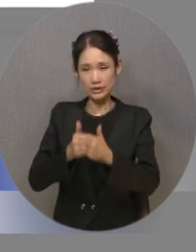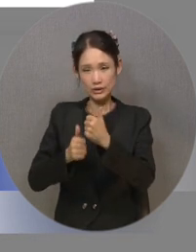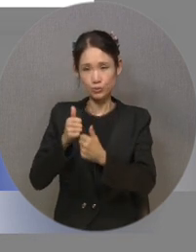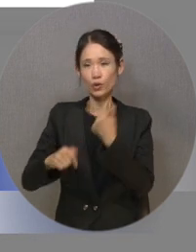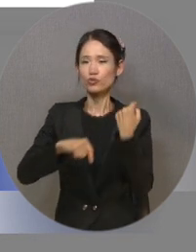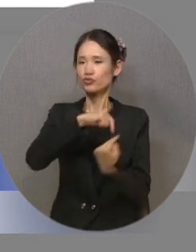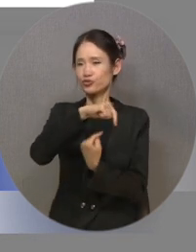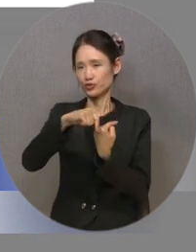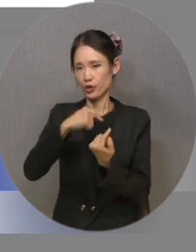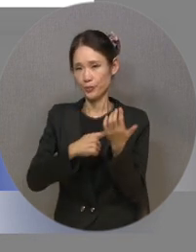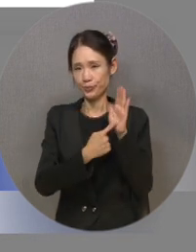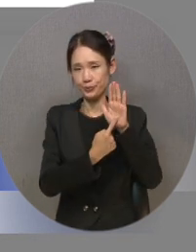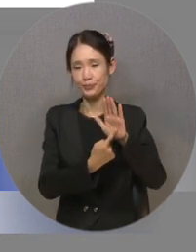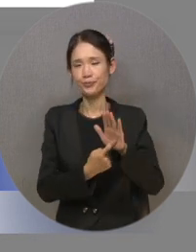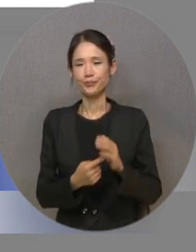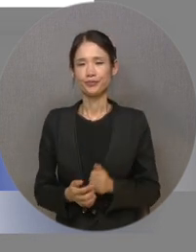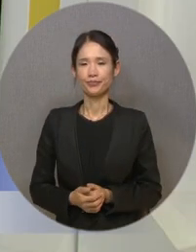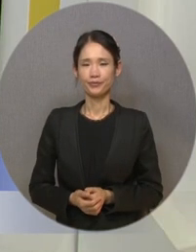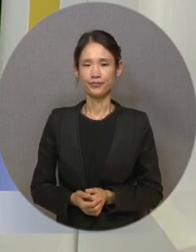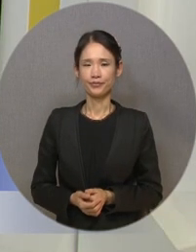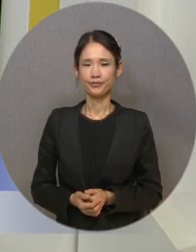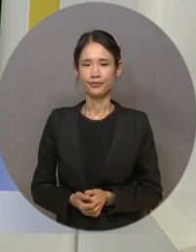운영한다고 밝혔습니다